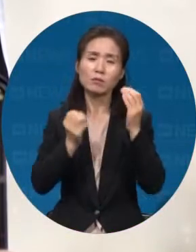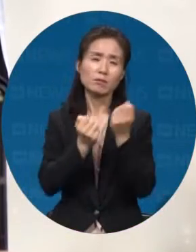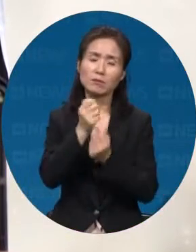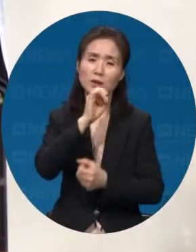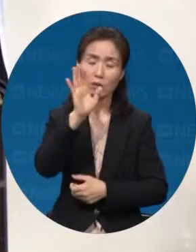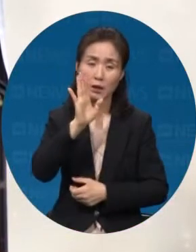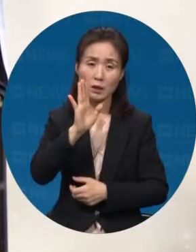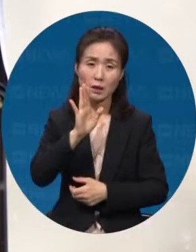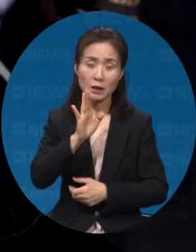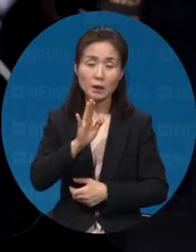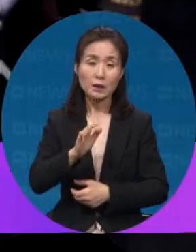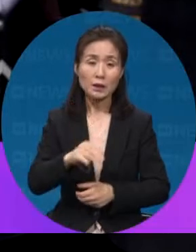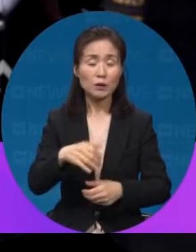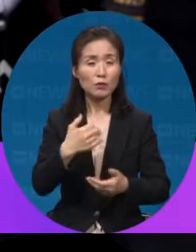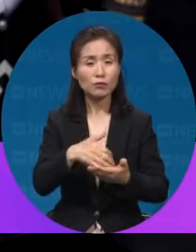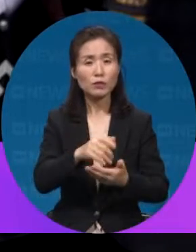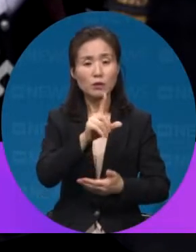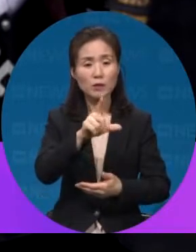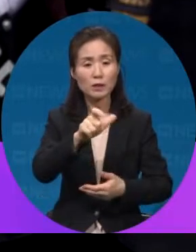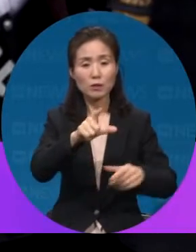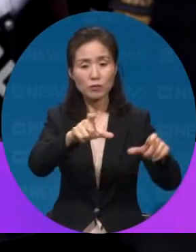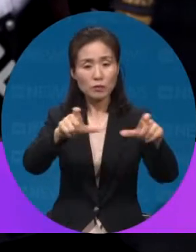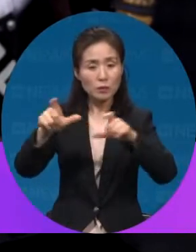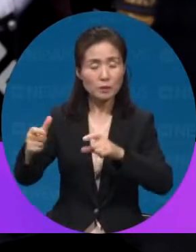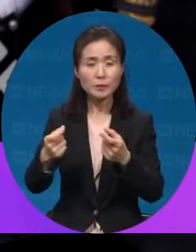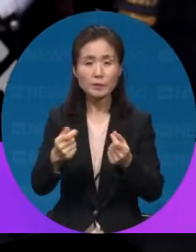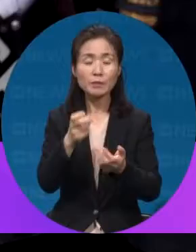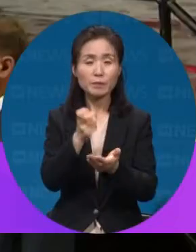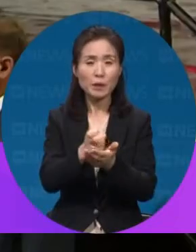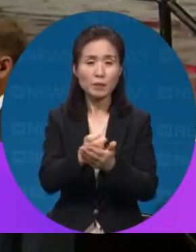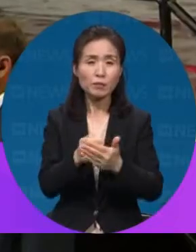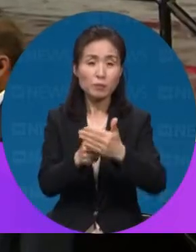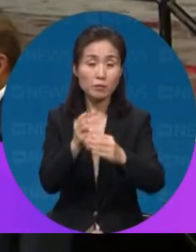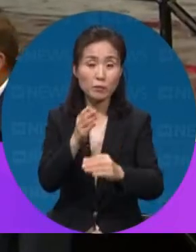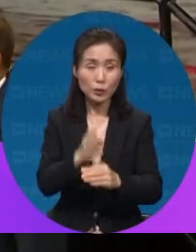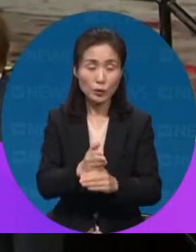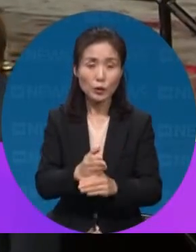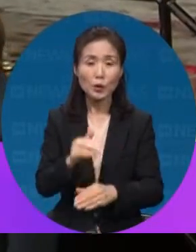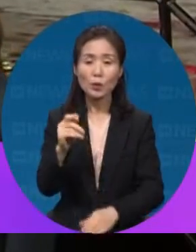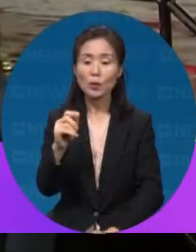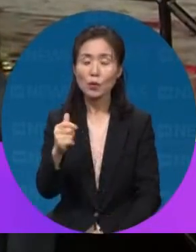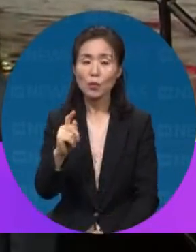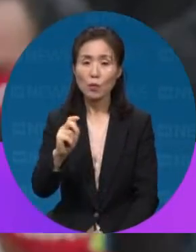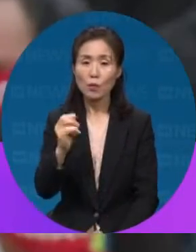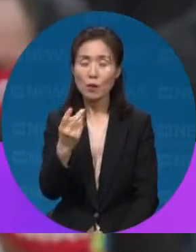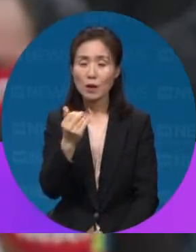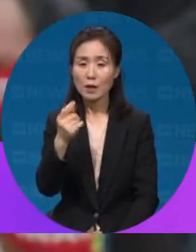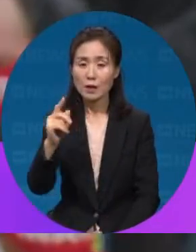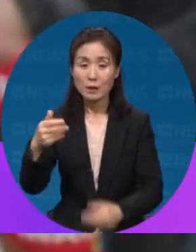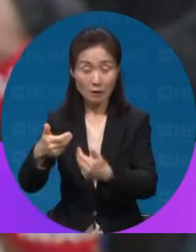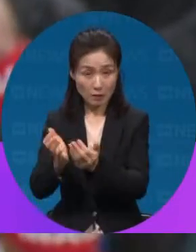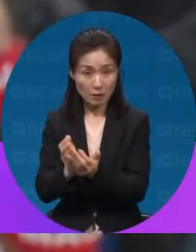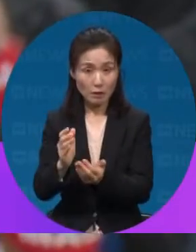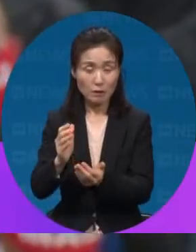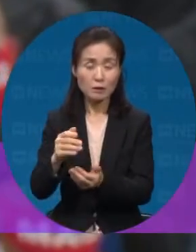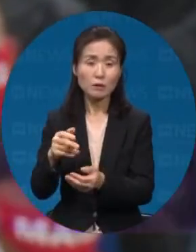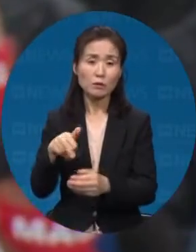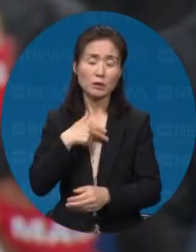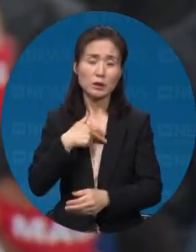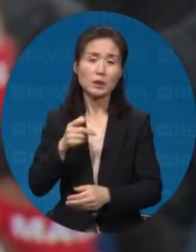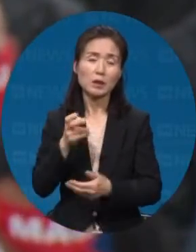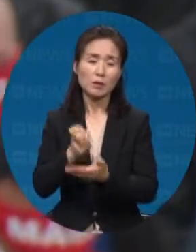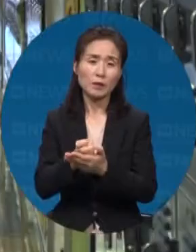최소 15개 주에서 비슷한 법안들이 추진되고 있다고 합니다. 공화당 의원들이 이 법안을 주도하고 있는데요.